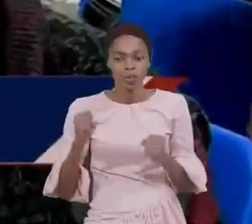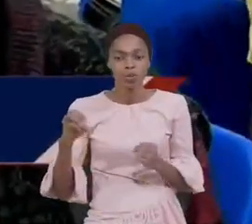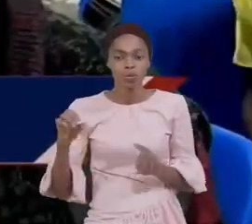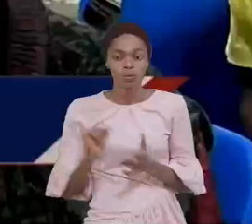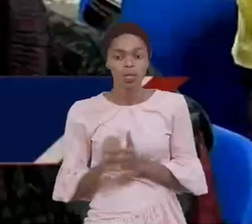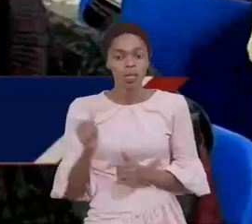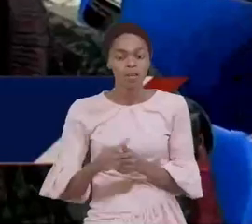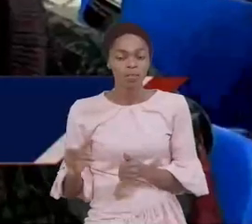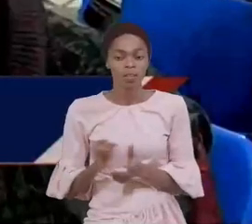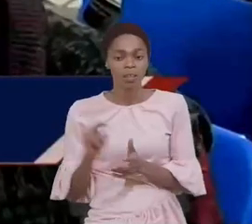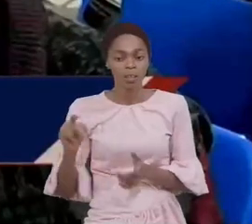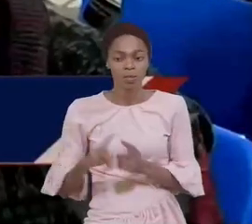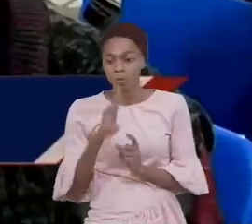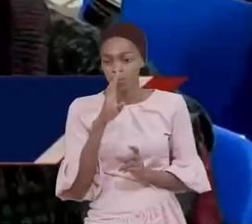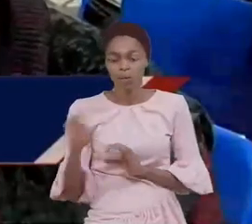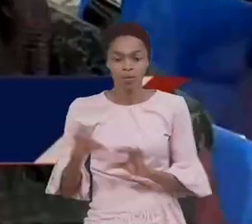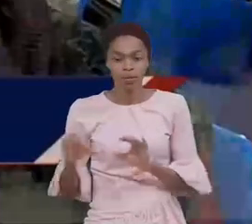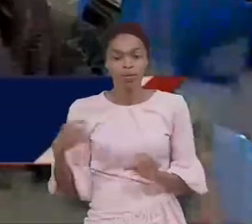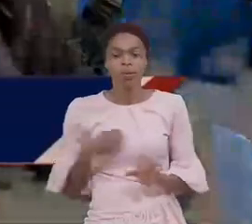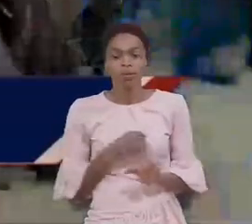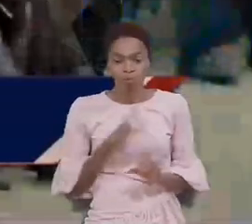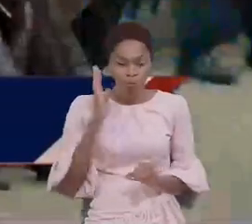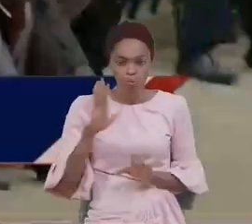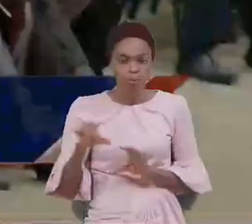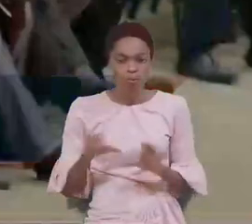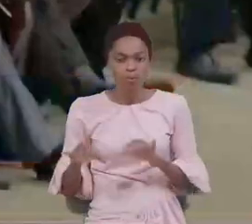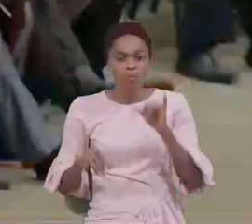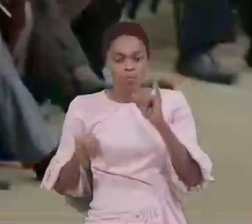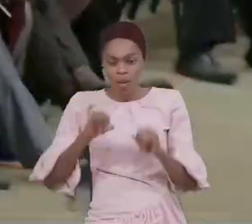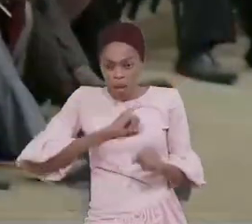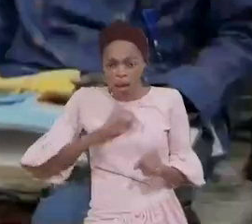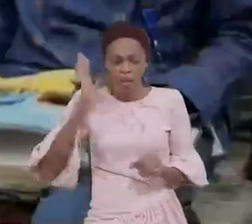faire, vous le ferez. Je le ferai.